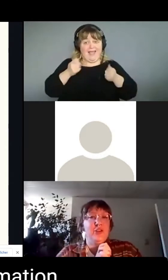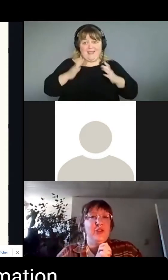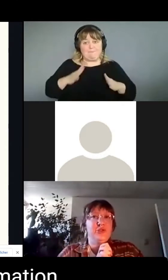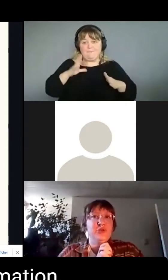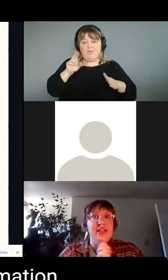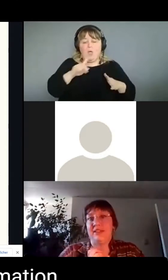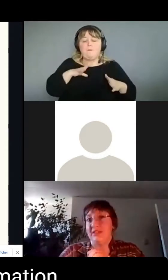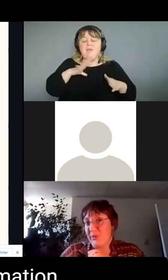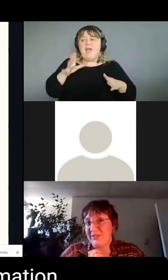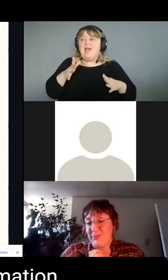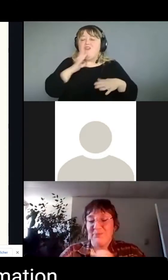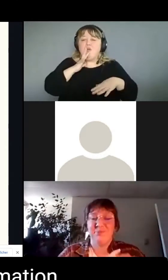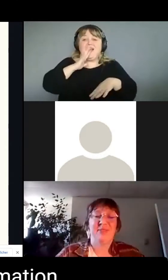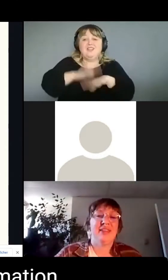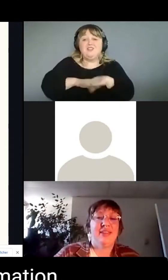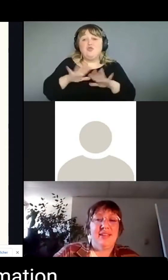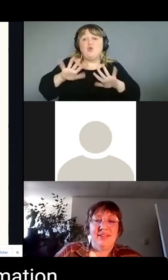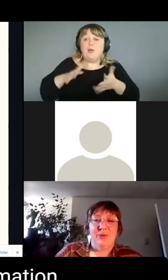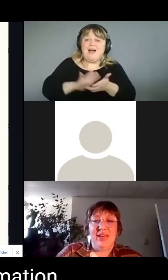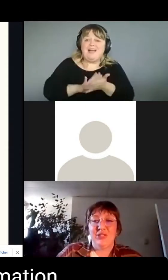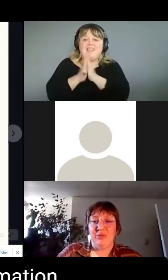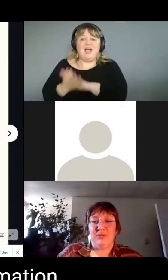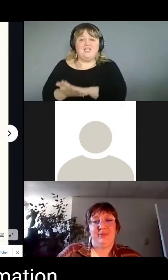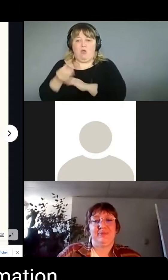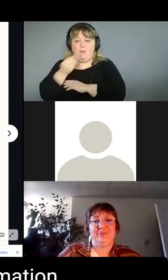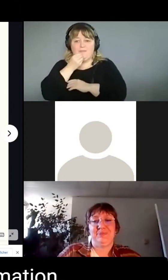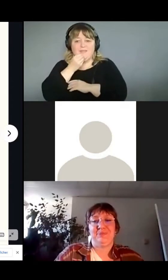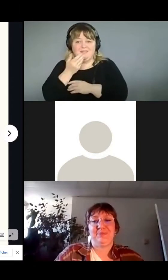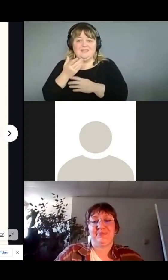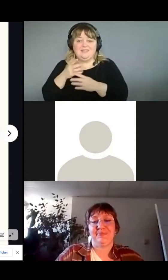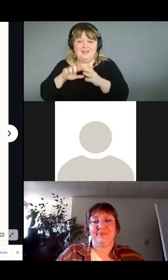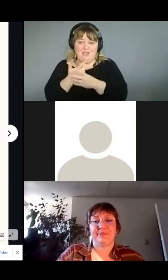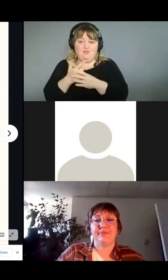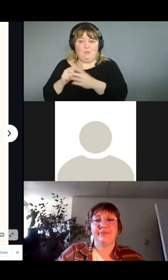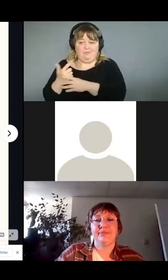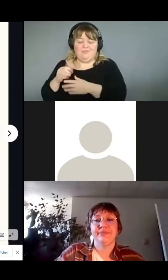parler sur la transformation. Donc, à suivre.